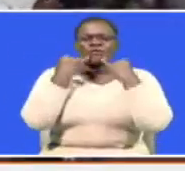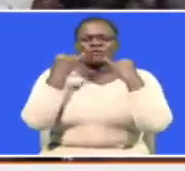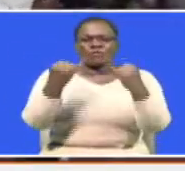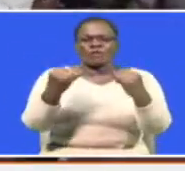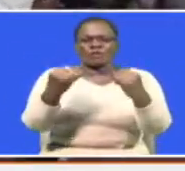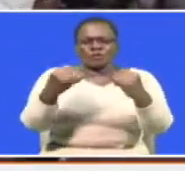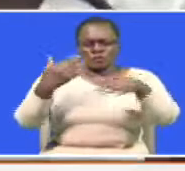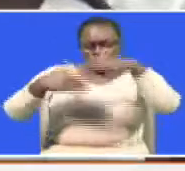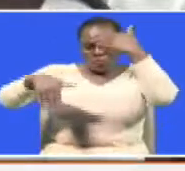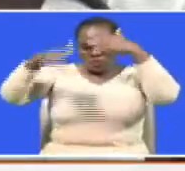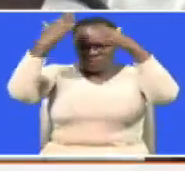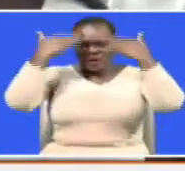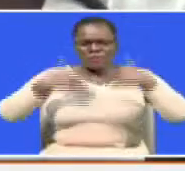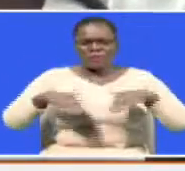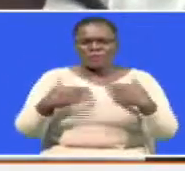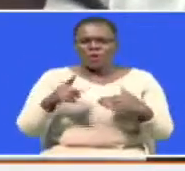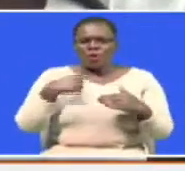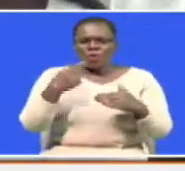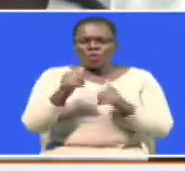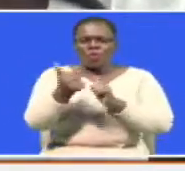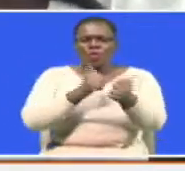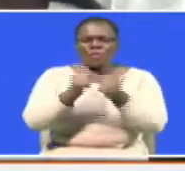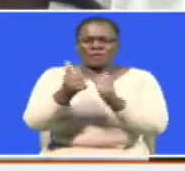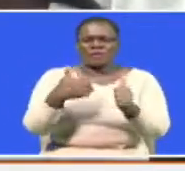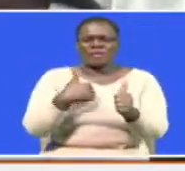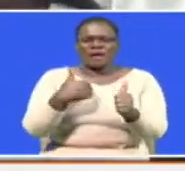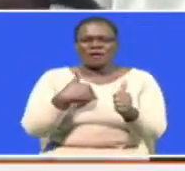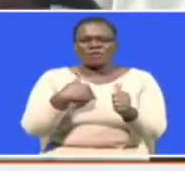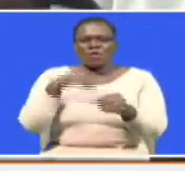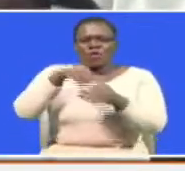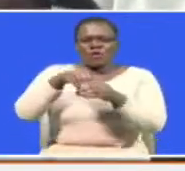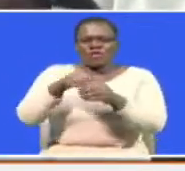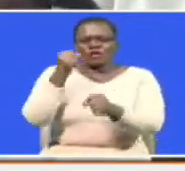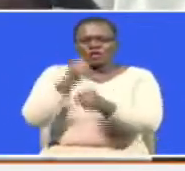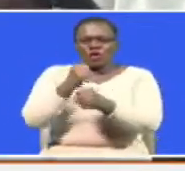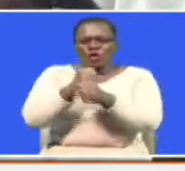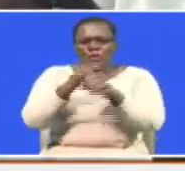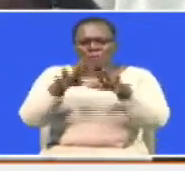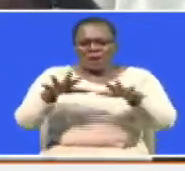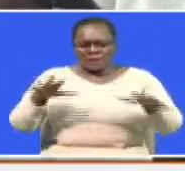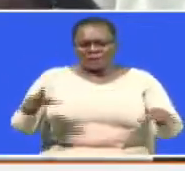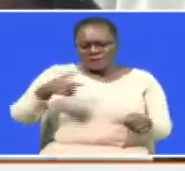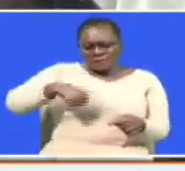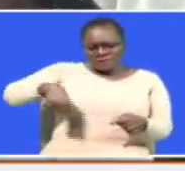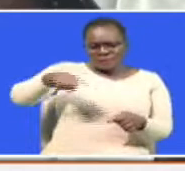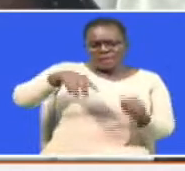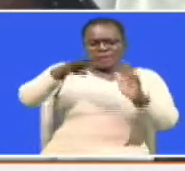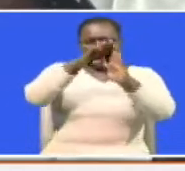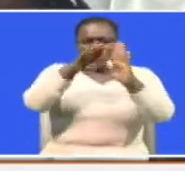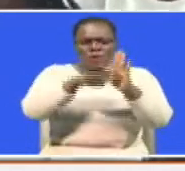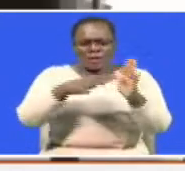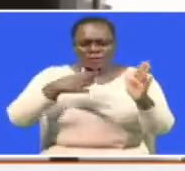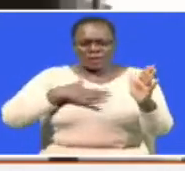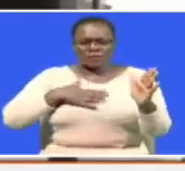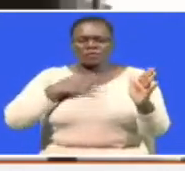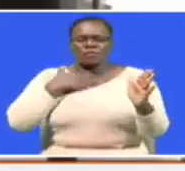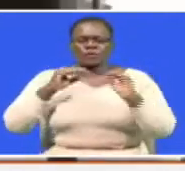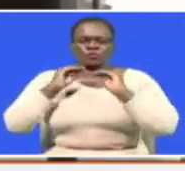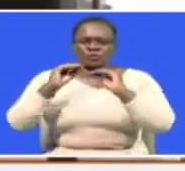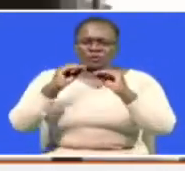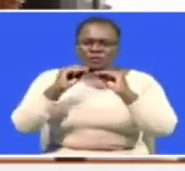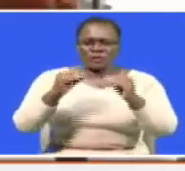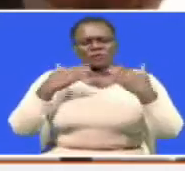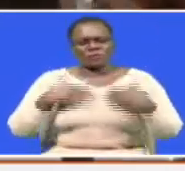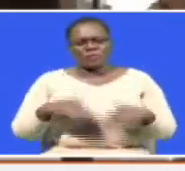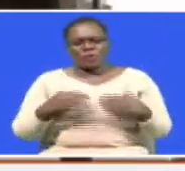of qualified personnel who will be competitive in the job market. Sasa sisi programu yetu tulikuwa tunataka kuhamasisha